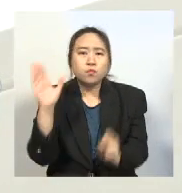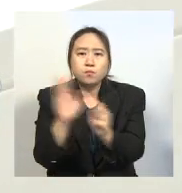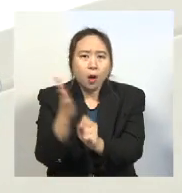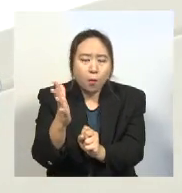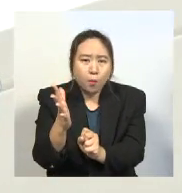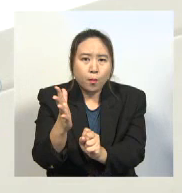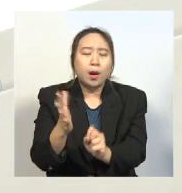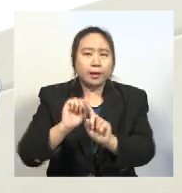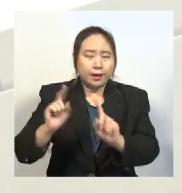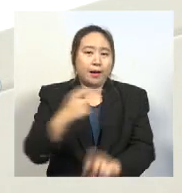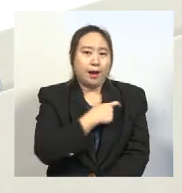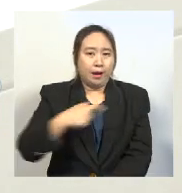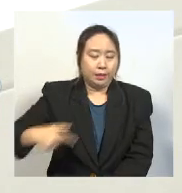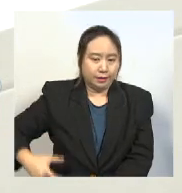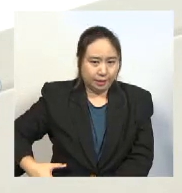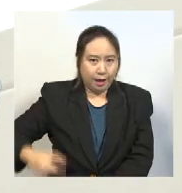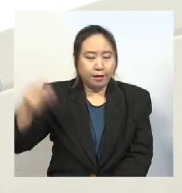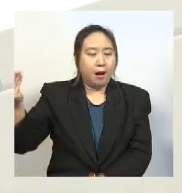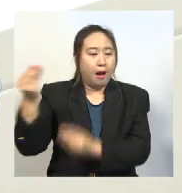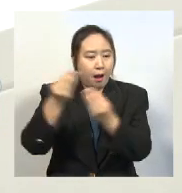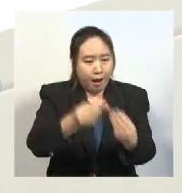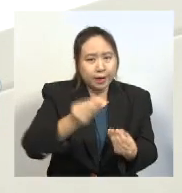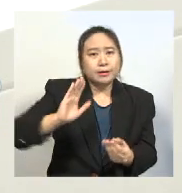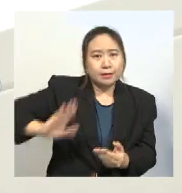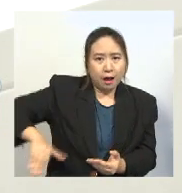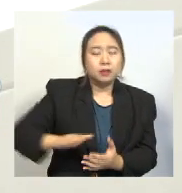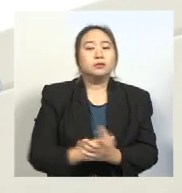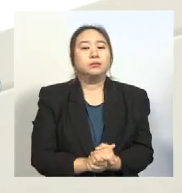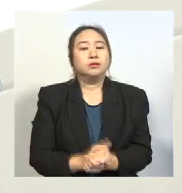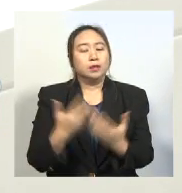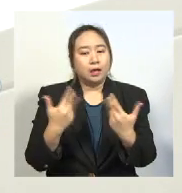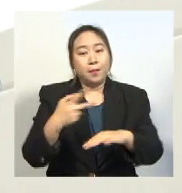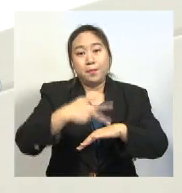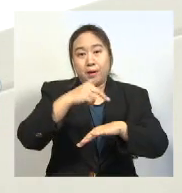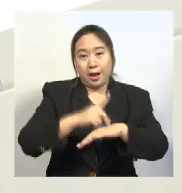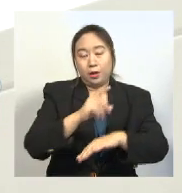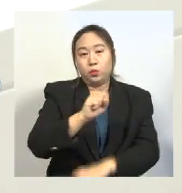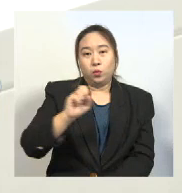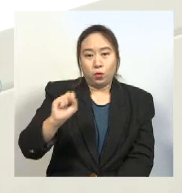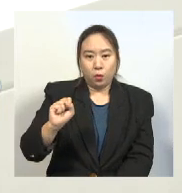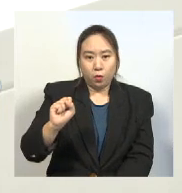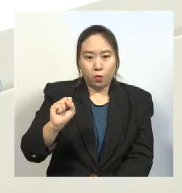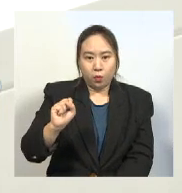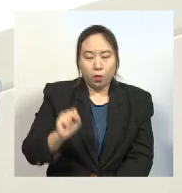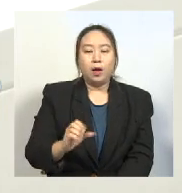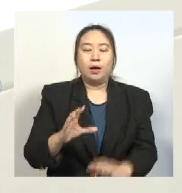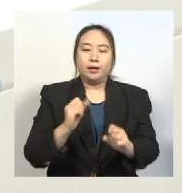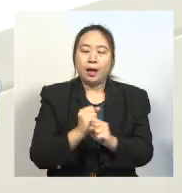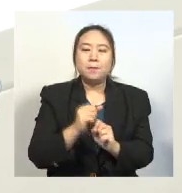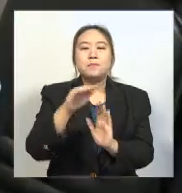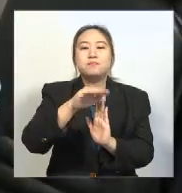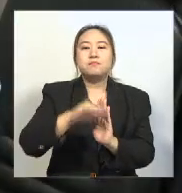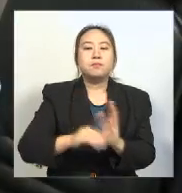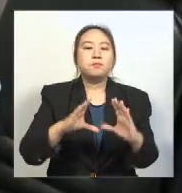สและพระราชทานพระราชหัตถ์ให้ในภายหลังจากนั้นนายชวนหลีกภัยประธานสภาผู้แทนราษฎรดำเนินการประชุมตามระเบียบวา